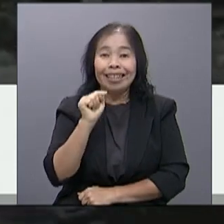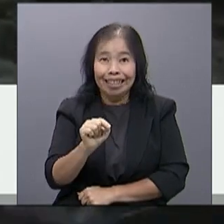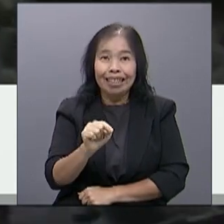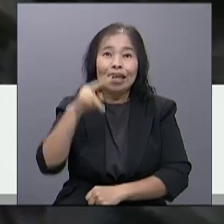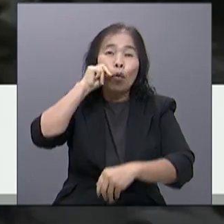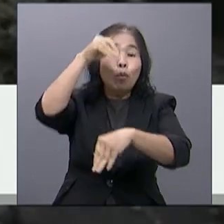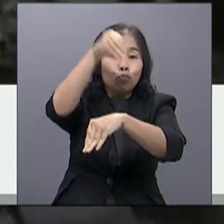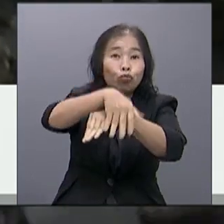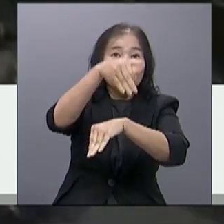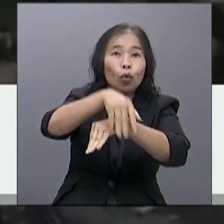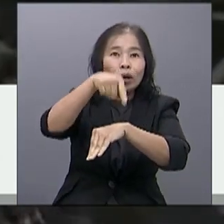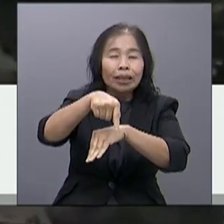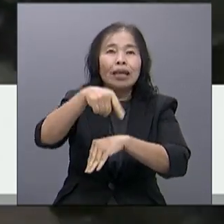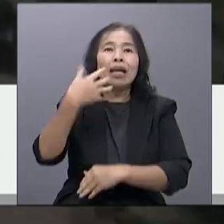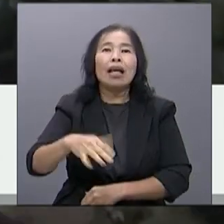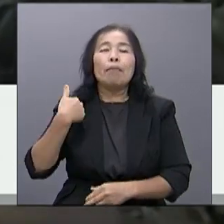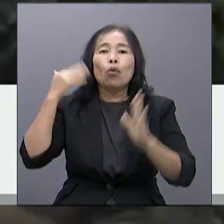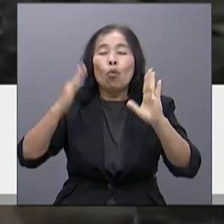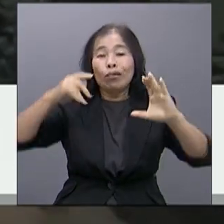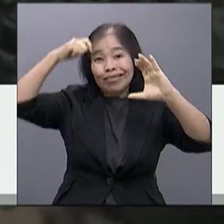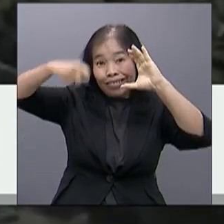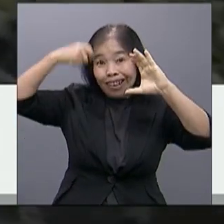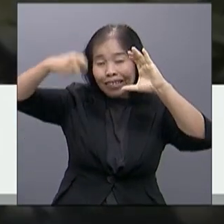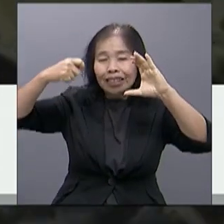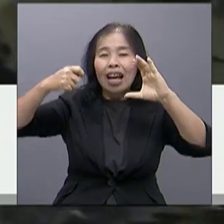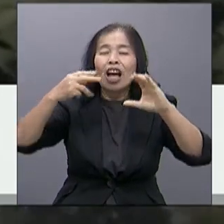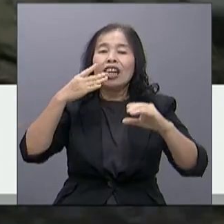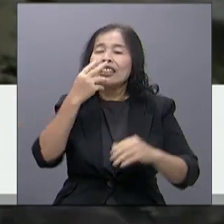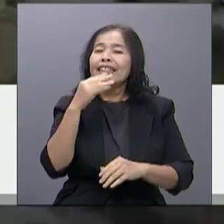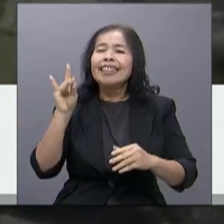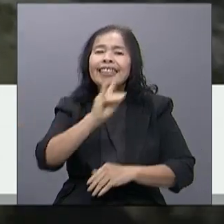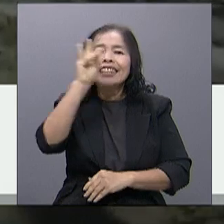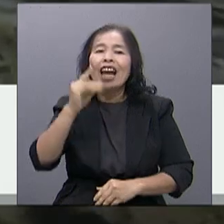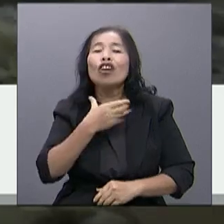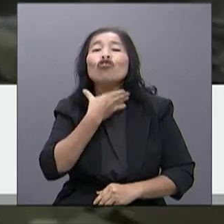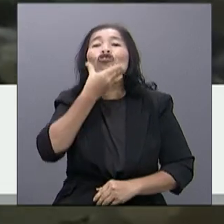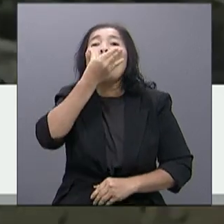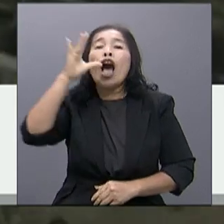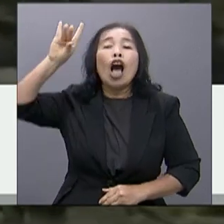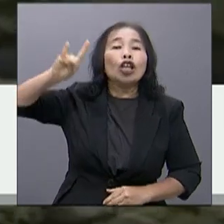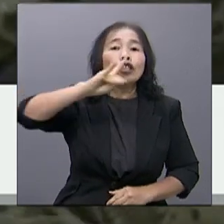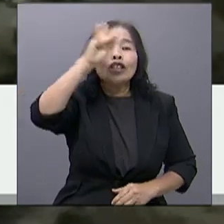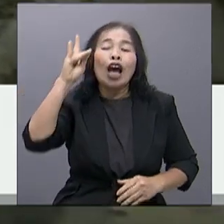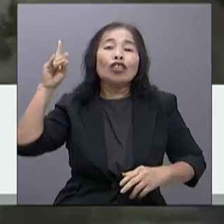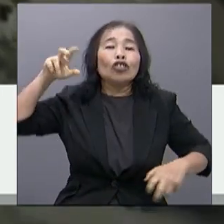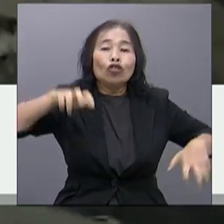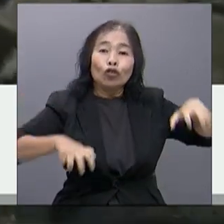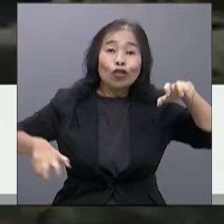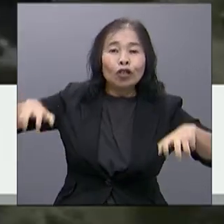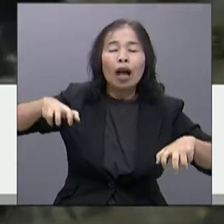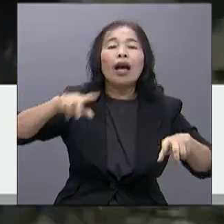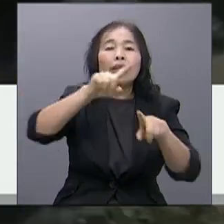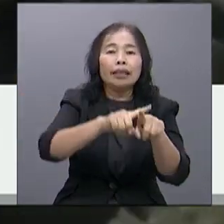กระบี่ก็ทำให้กองถ่ายทำภาพยนตร์จูราสิคWorldภาค 4เลือกใช้เป็นสถานที่ถ่ายทำภาพยนตร์ช่วงกลางเดือนมิถุนายนถึง